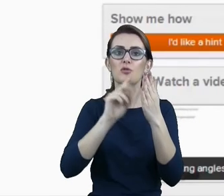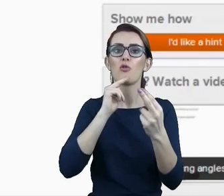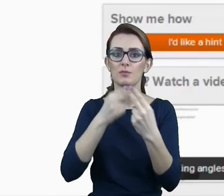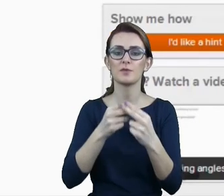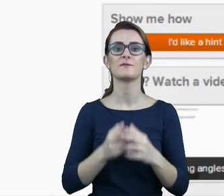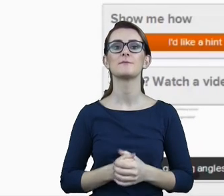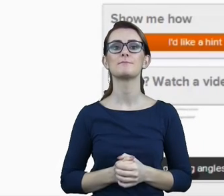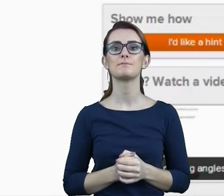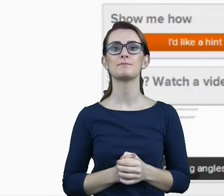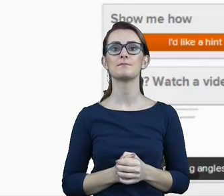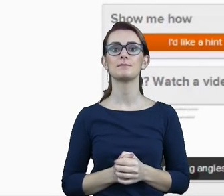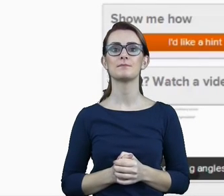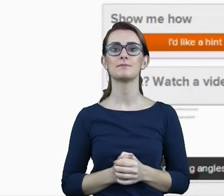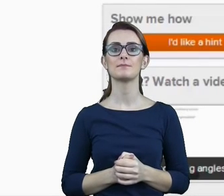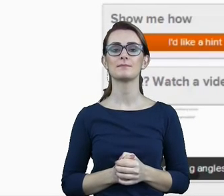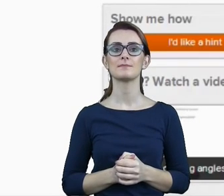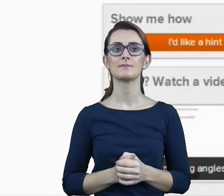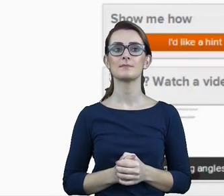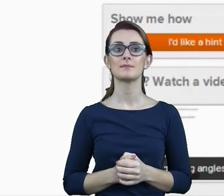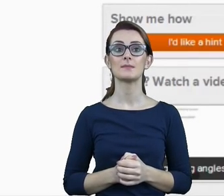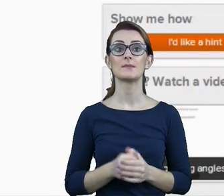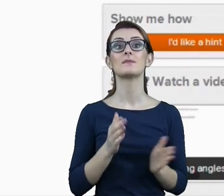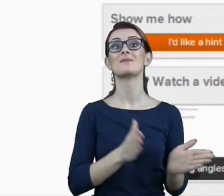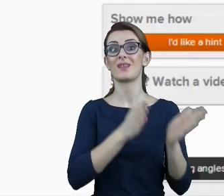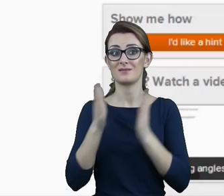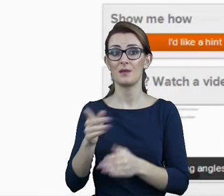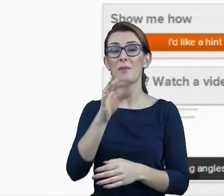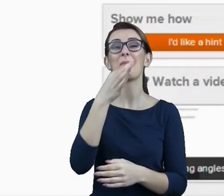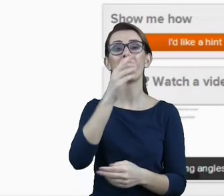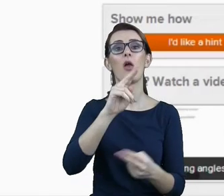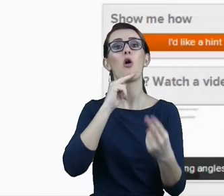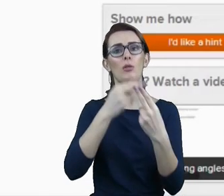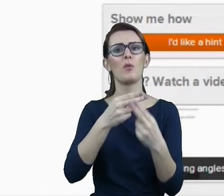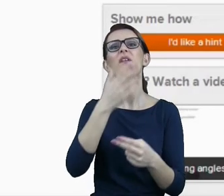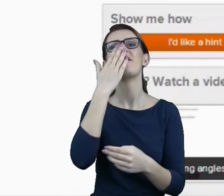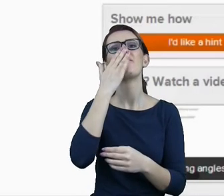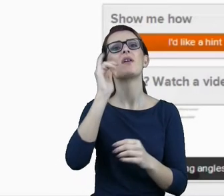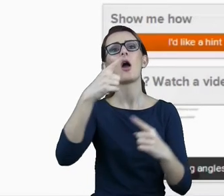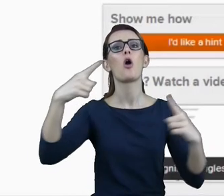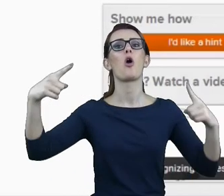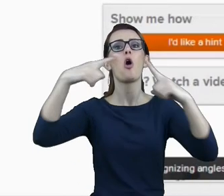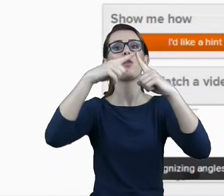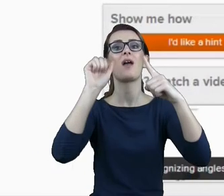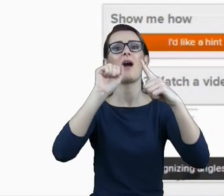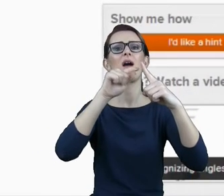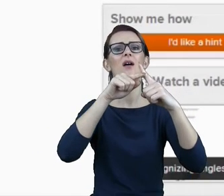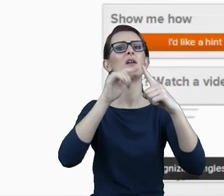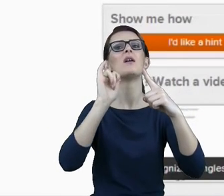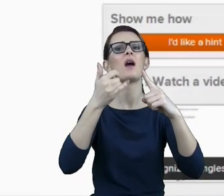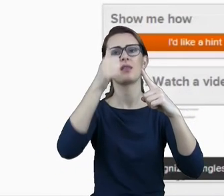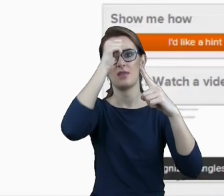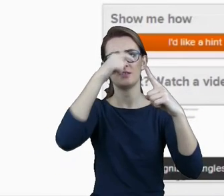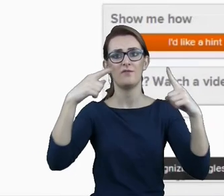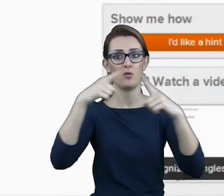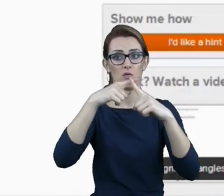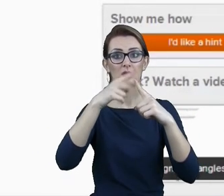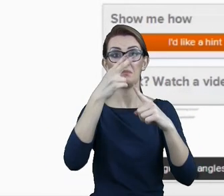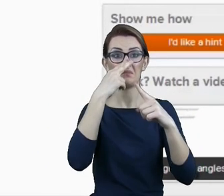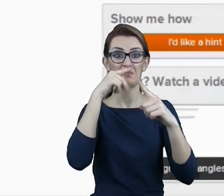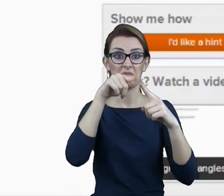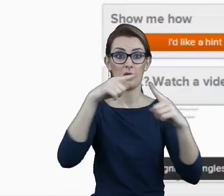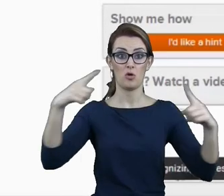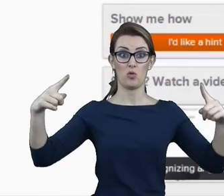następujące stwierdzenie. Następnie odpowiedz na pytanie, jakim rodzajem kąta jest kąt A. Popatrzmy. Tutaj mamy